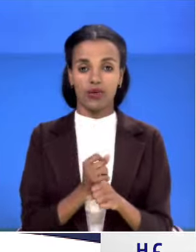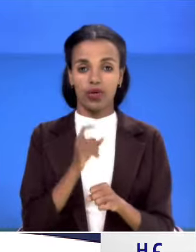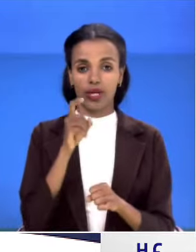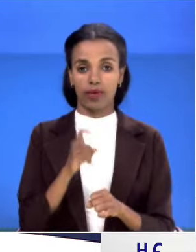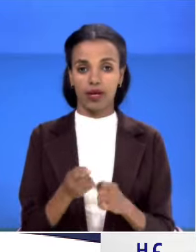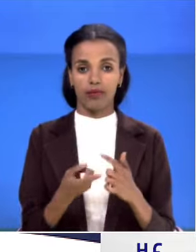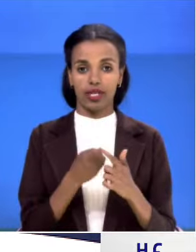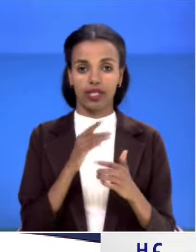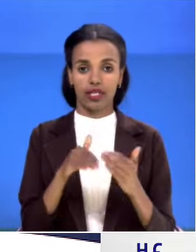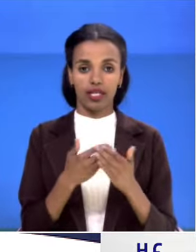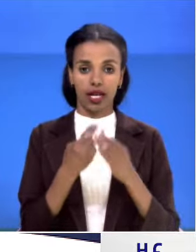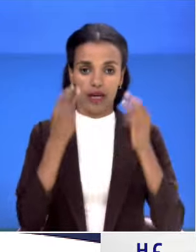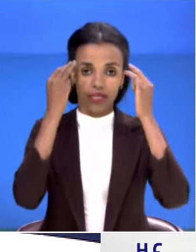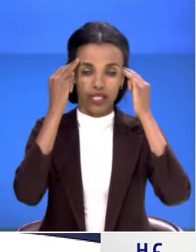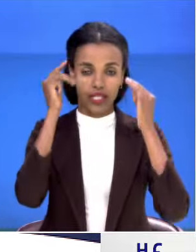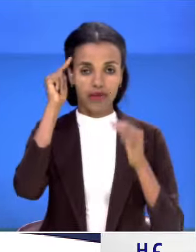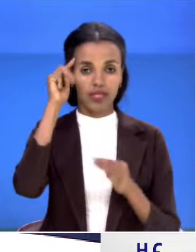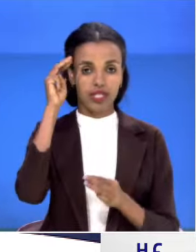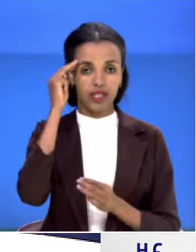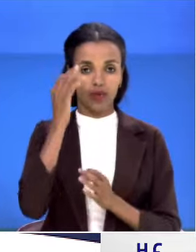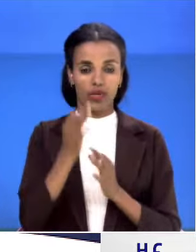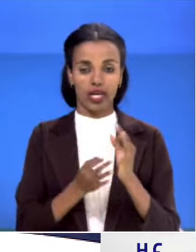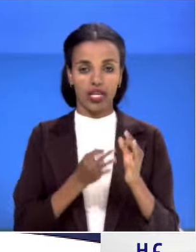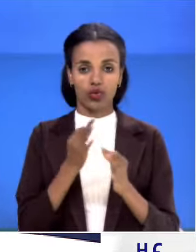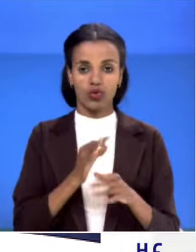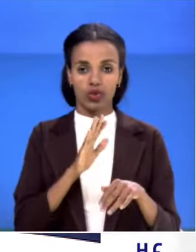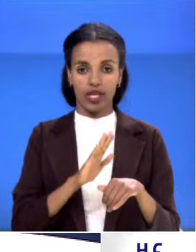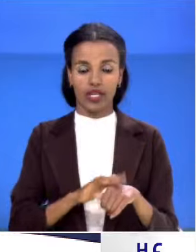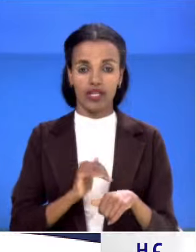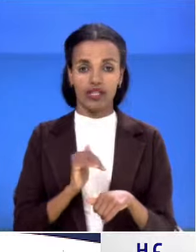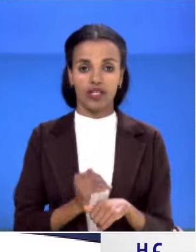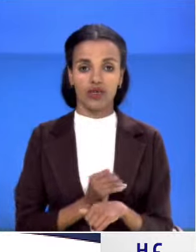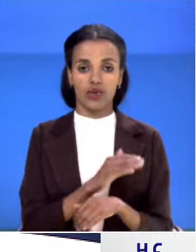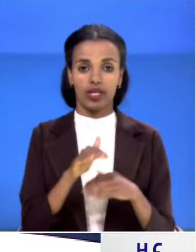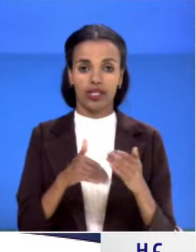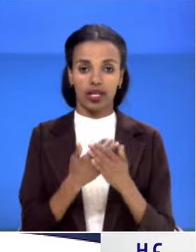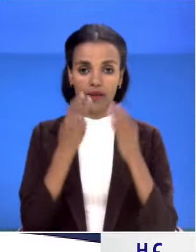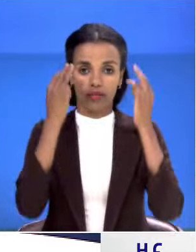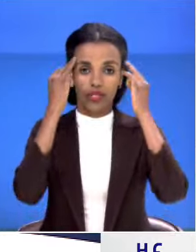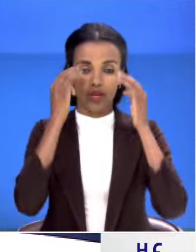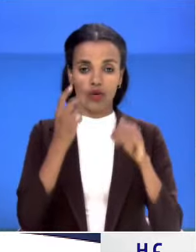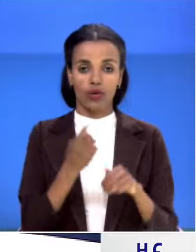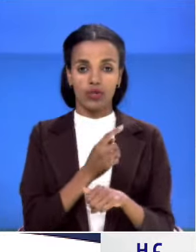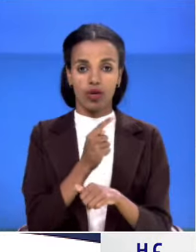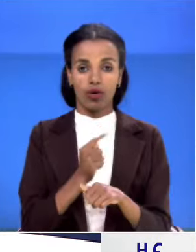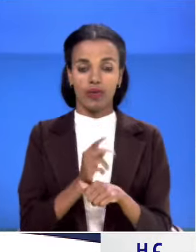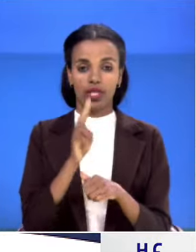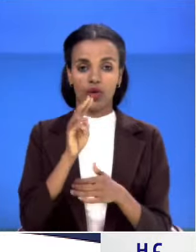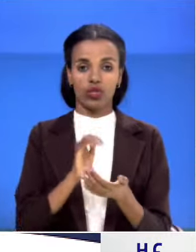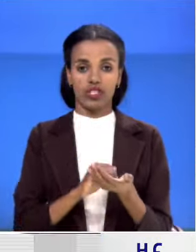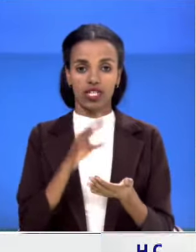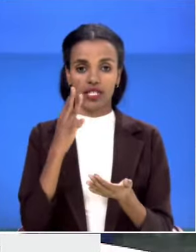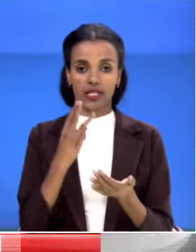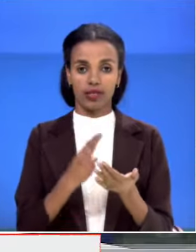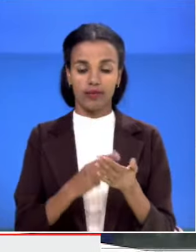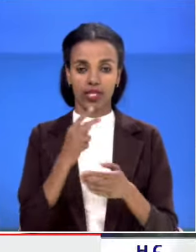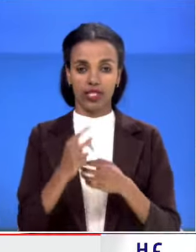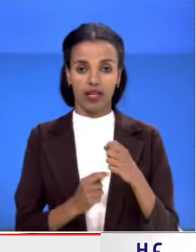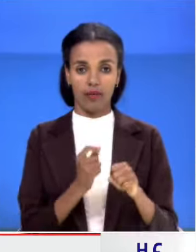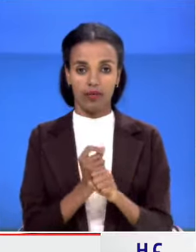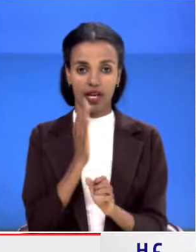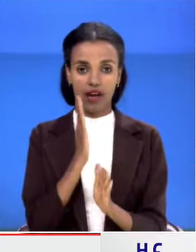እንደሚገባ ምክትል ጠቅላይ ሚኒስትር ተመስገን ጥሩነህ ገለጹ። ተጠሪነታቸው ለጠቅላይ ሚኒስትሩ የሆኑ ተቋማት የ2016 በጀት